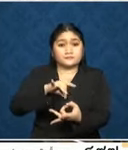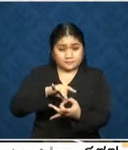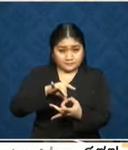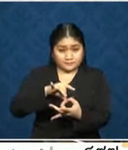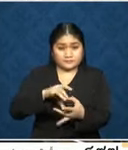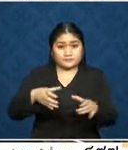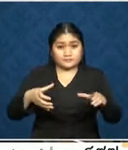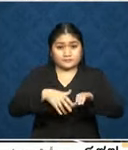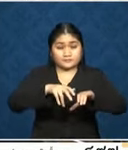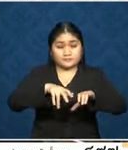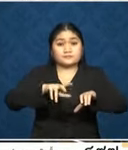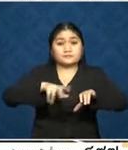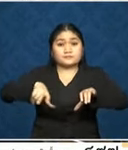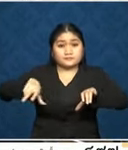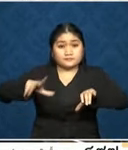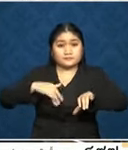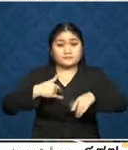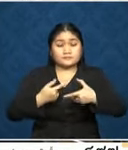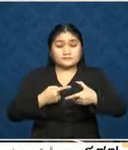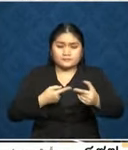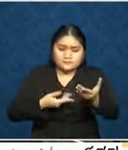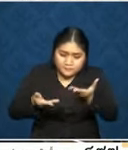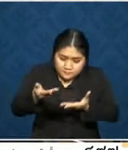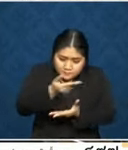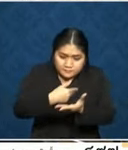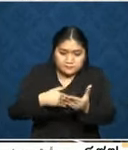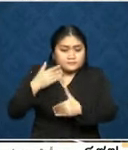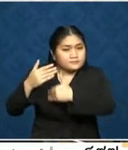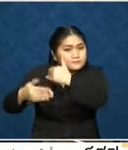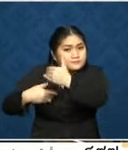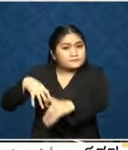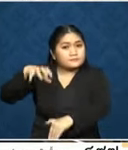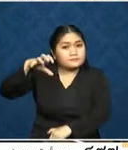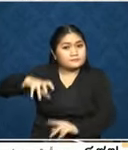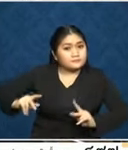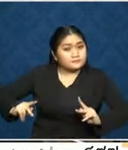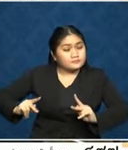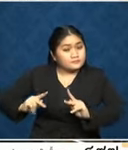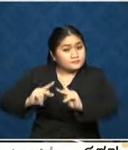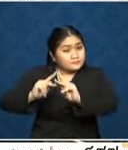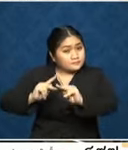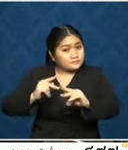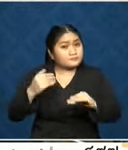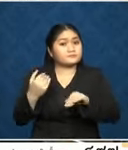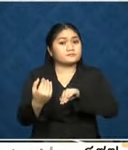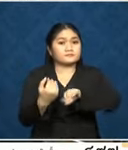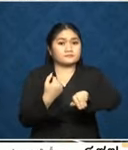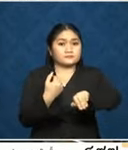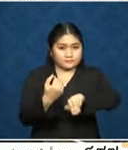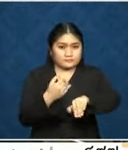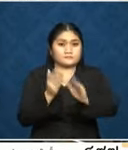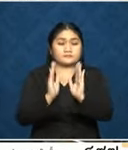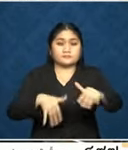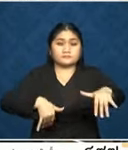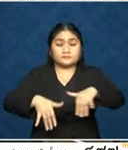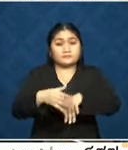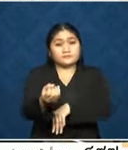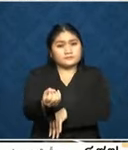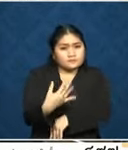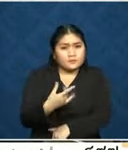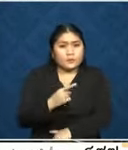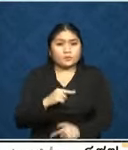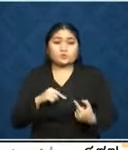เพื่อไทยค่ะดิฉันขอเร่งรัพัฒนาไปยังกระทรวงคมนาคมจากความเดือดร้อนของพี่น้องประชาชนใน